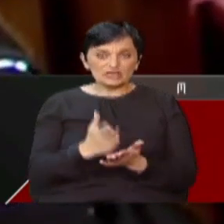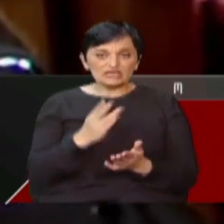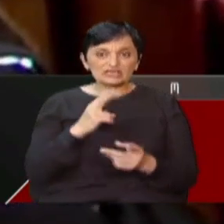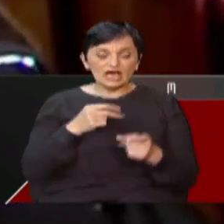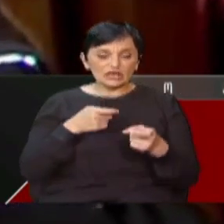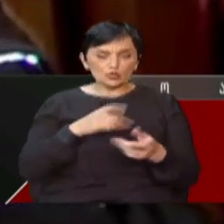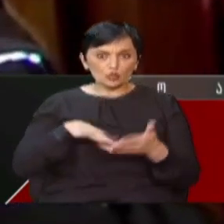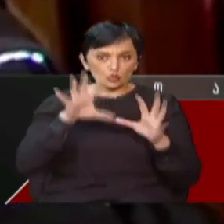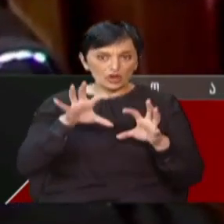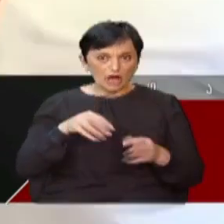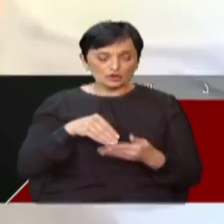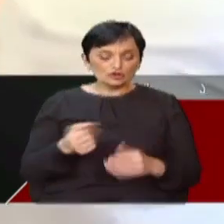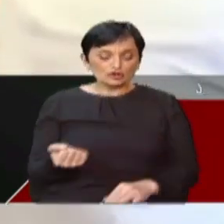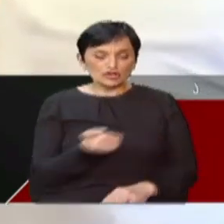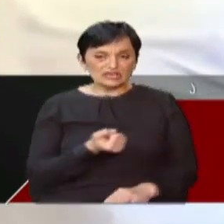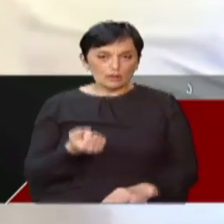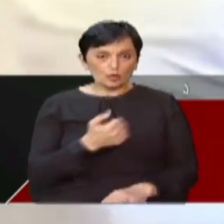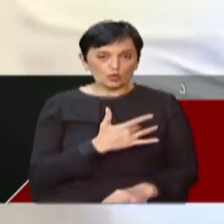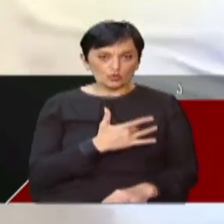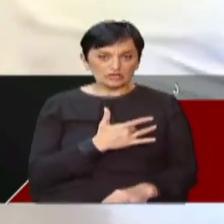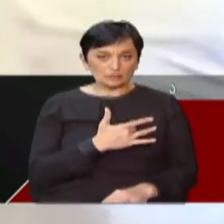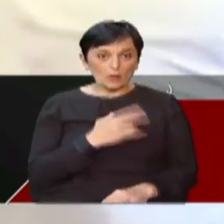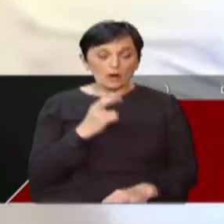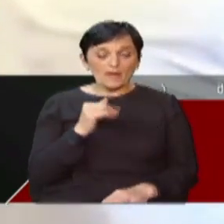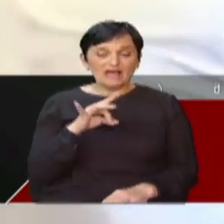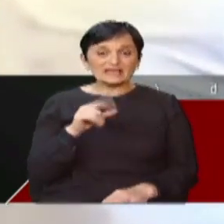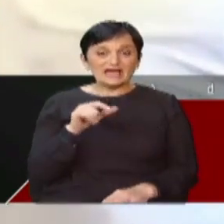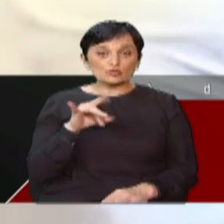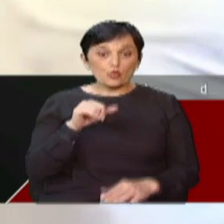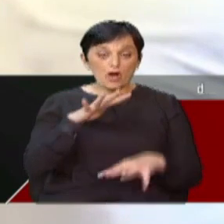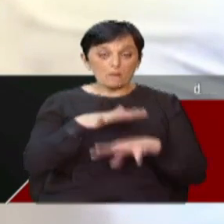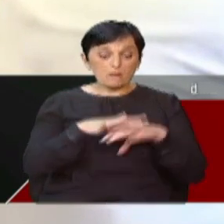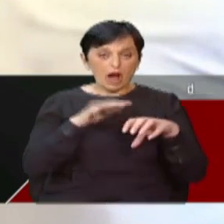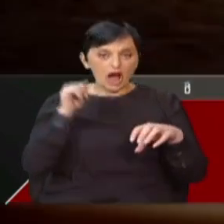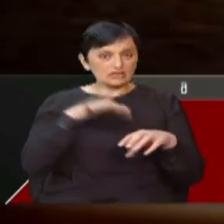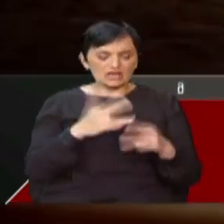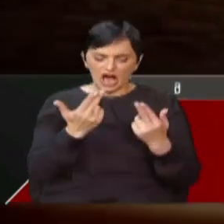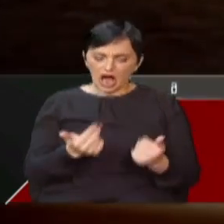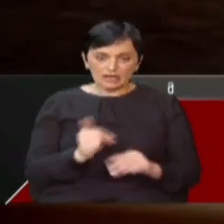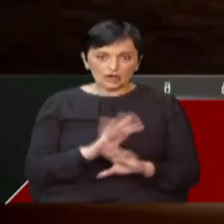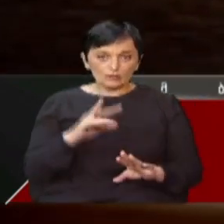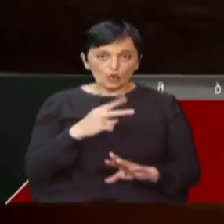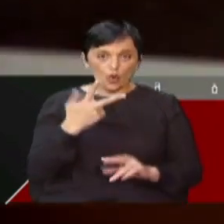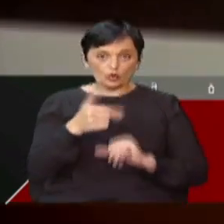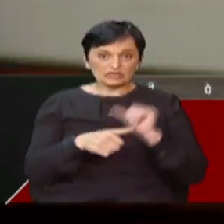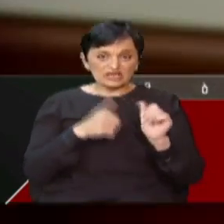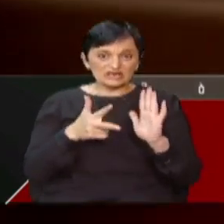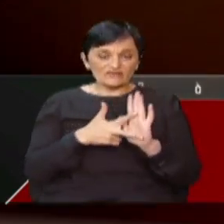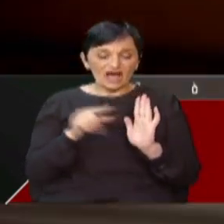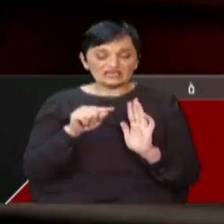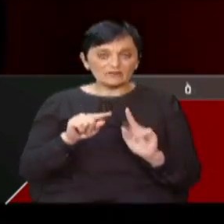ცეცხლსასროლი იარაღის უკანონო შეძენა შენახვა ტარებას გულისხმობს. ბადრი ესებუა ბანკზე თავდასხმის ბრალს არ აღიარებს, ის 2023 წლის 8